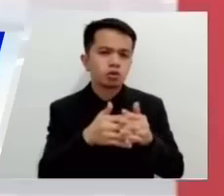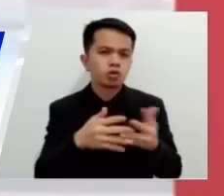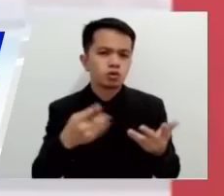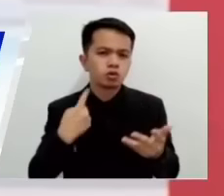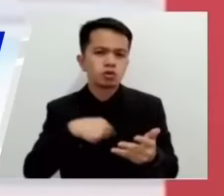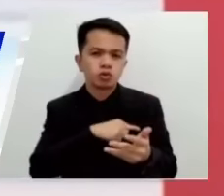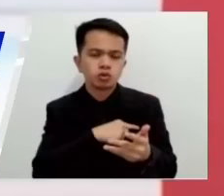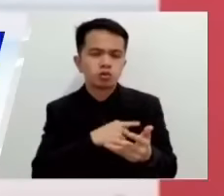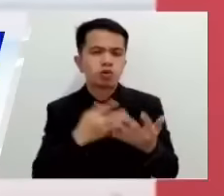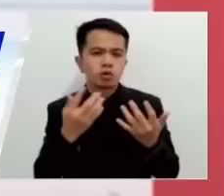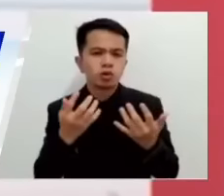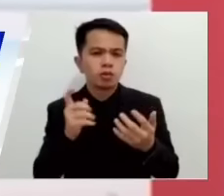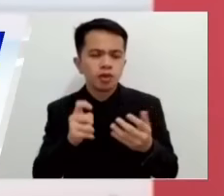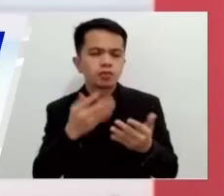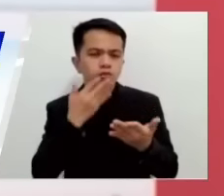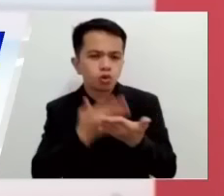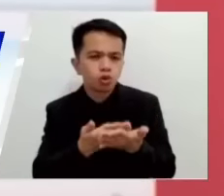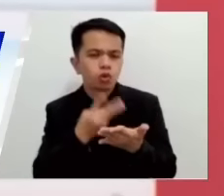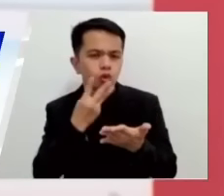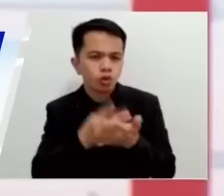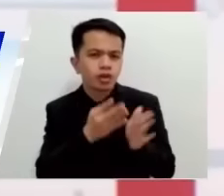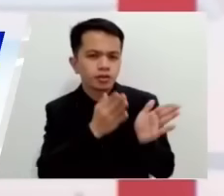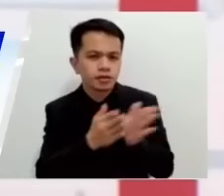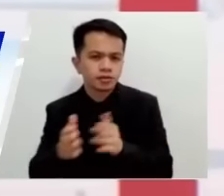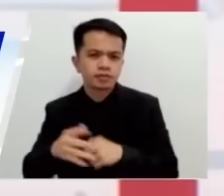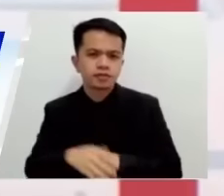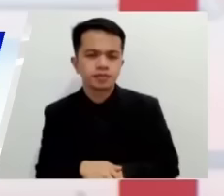out well. Well, the extradition request is not yet